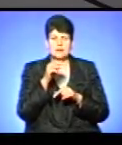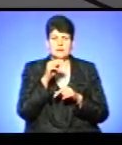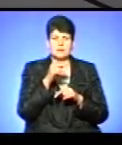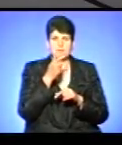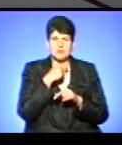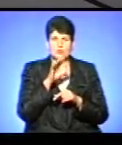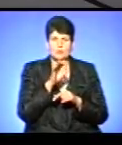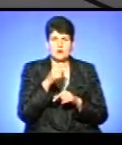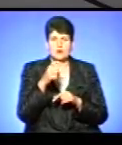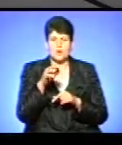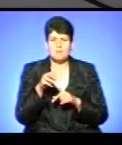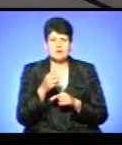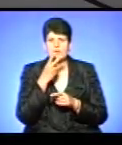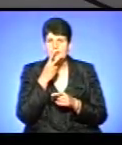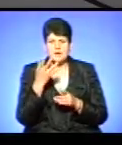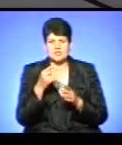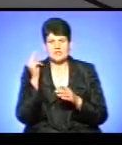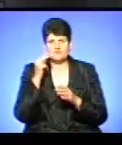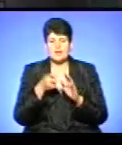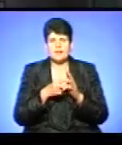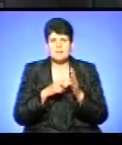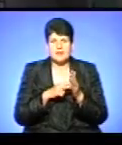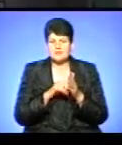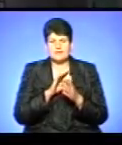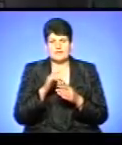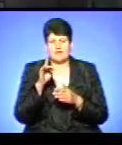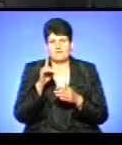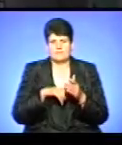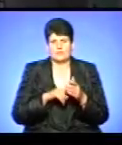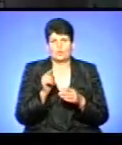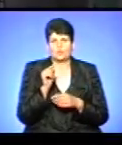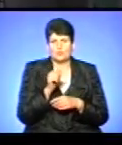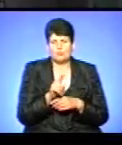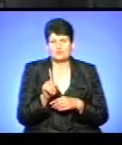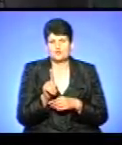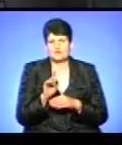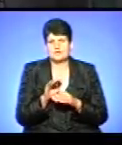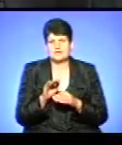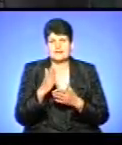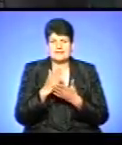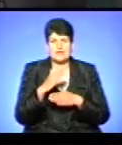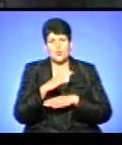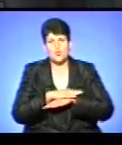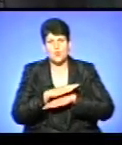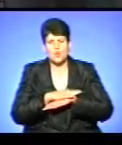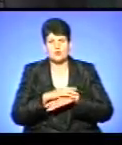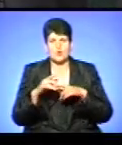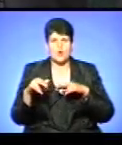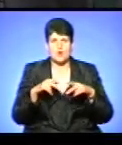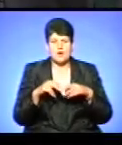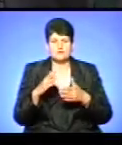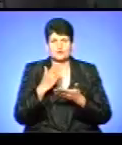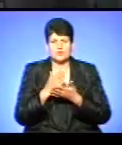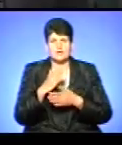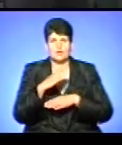Хома, що не бачили навчальних планів і, в принципі, не впевнені в тому, що діти, що є уроки хореографії, що